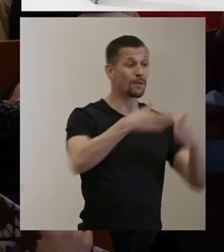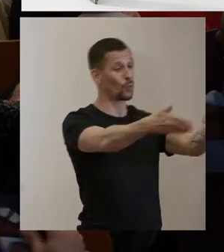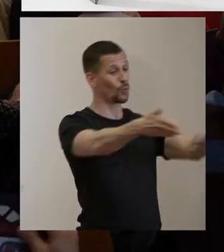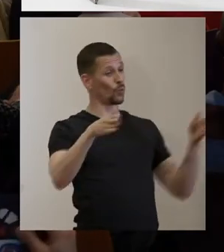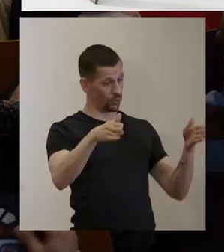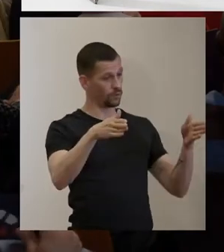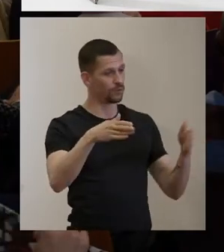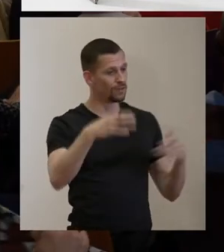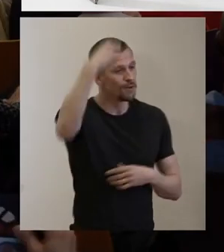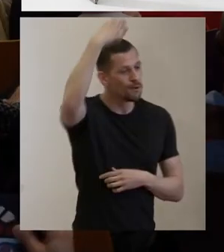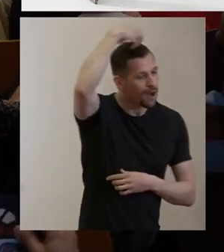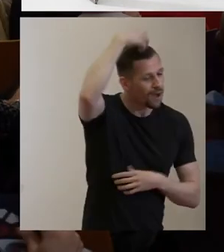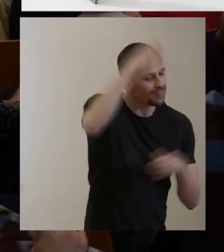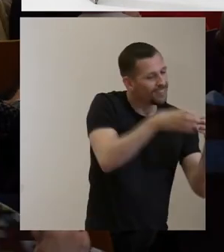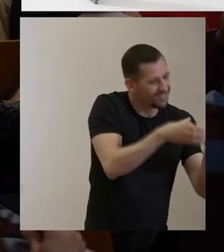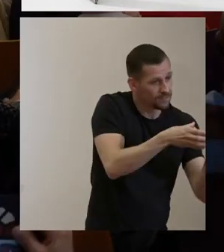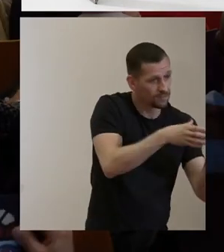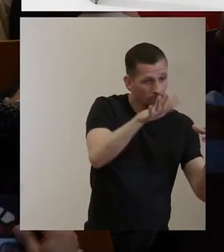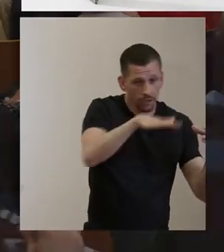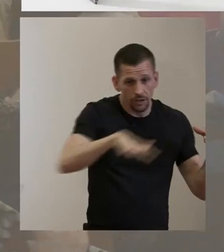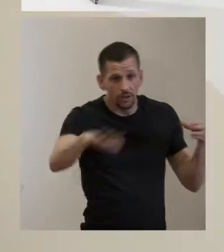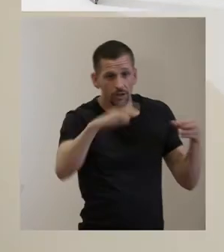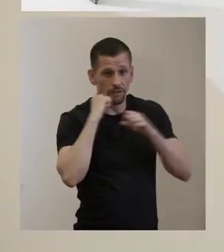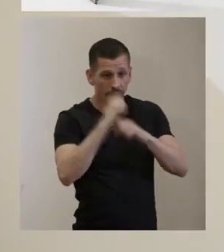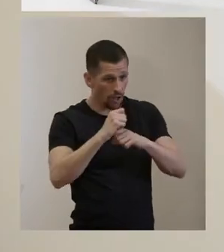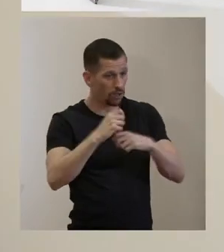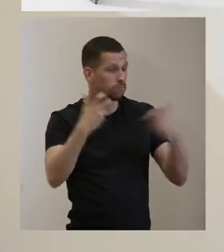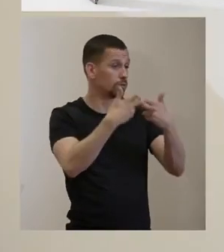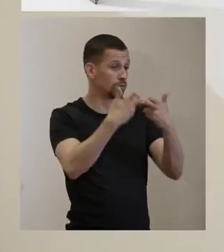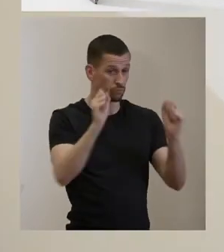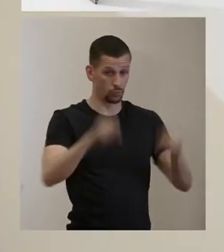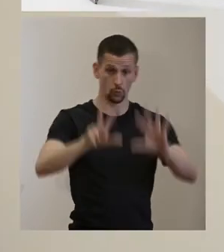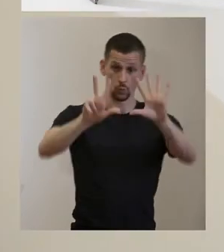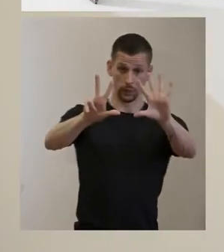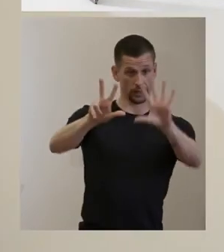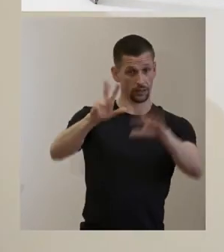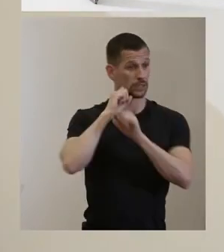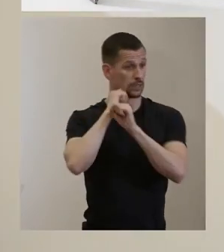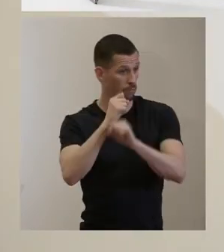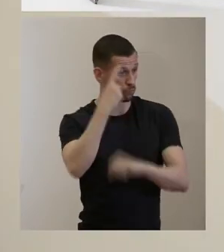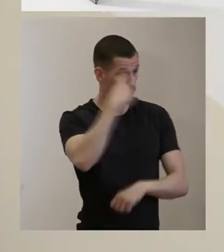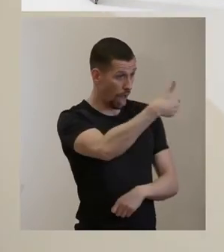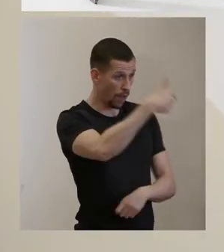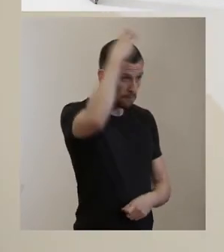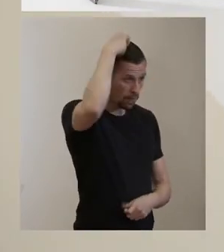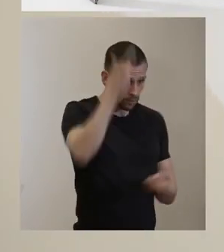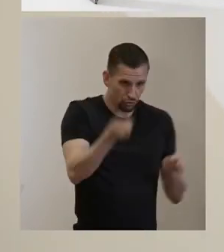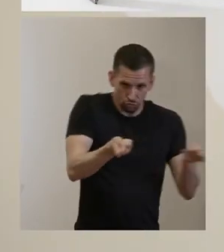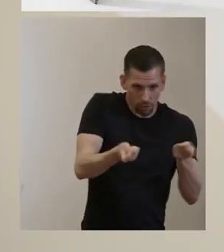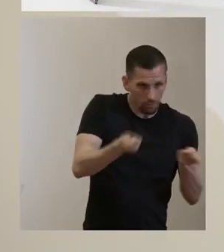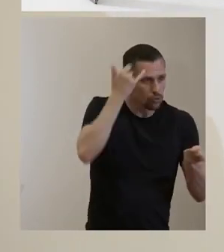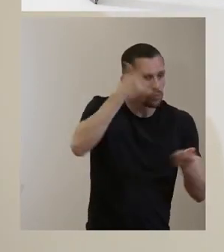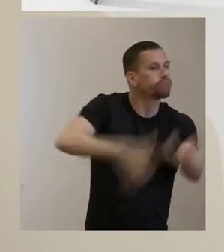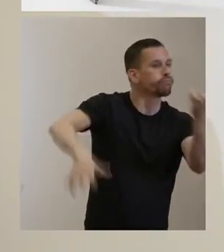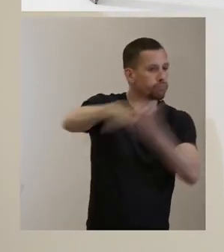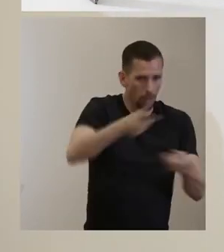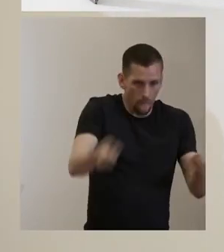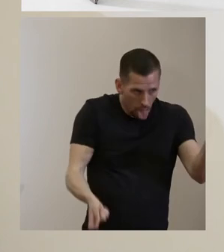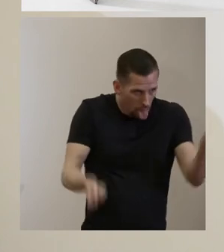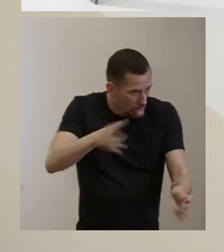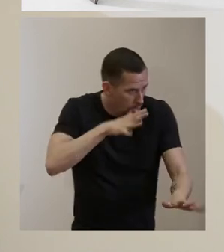pas possible de surveiller tout le monde. Mais peut-être pouvait-on en contraindre quelques-uns à manger pour dissuader les